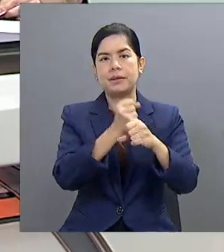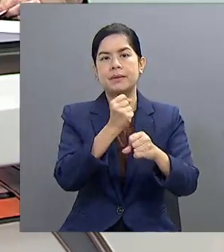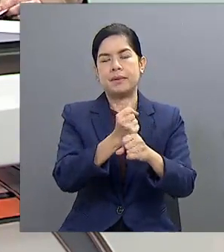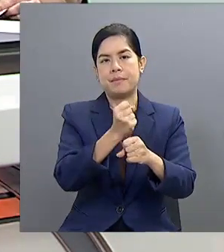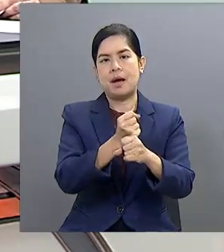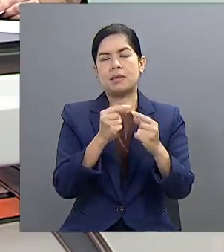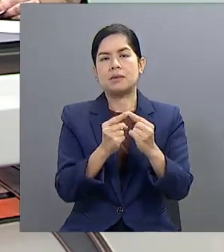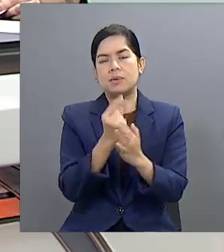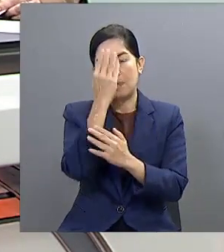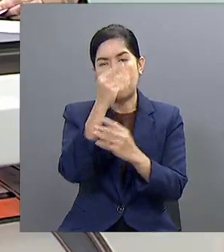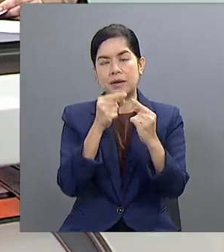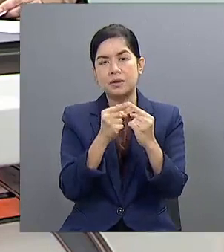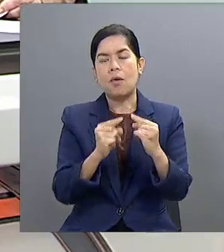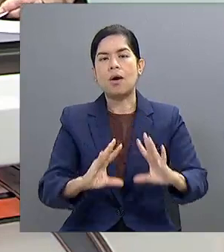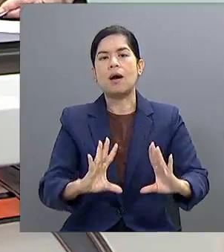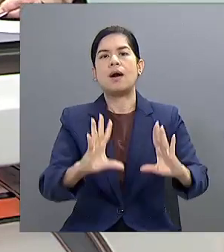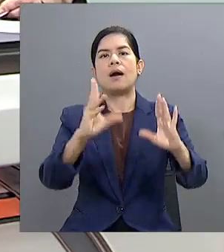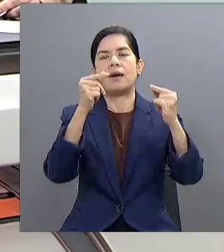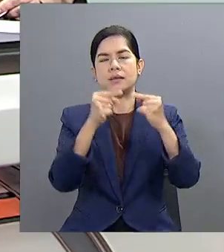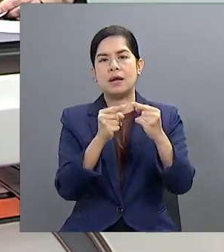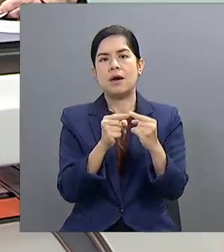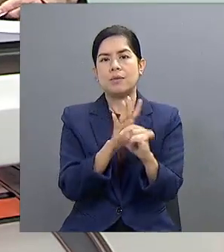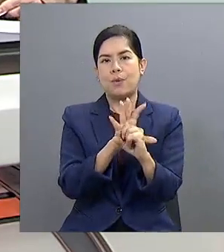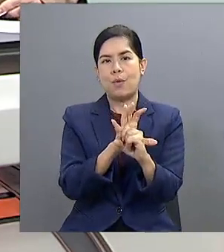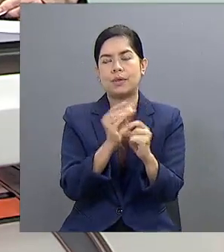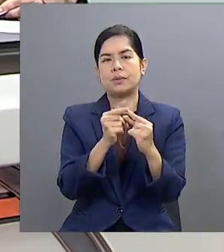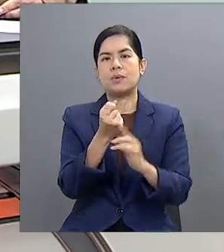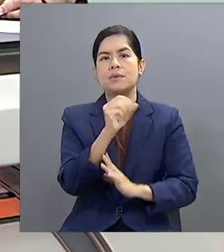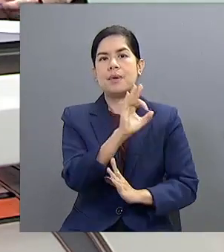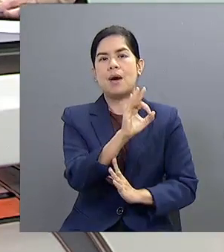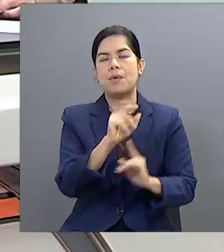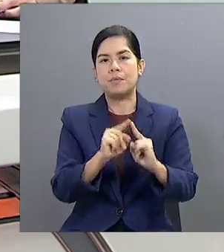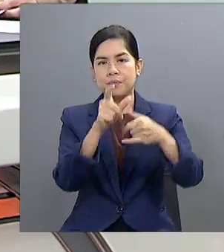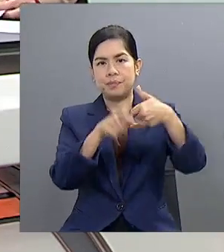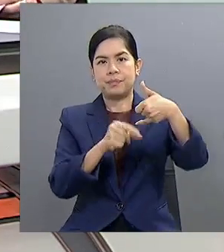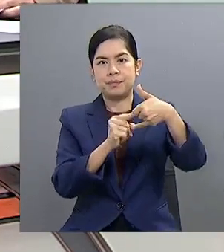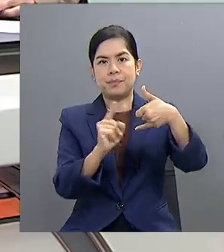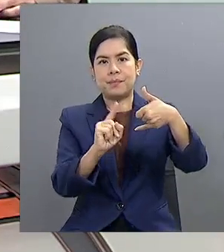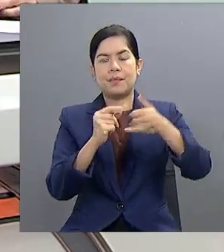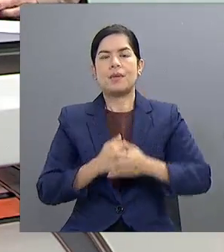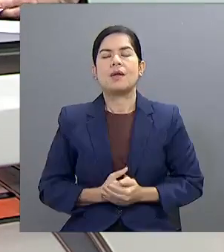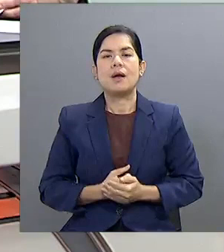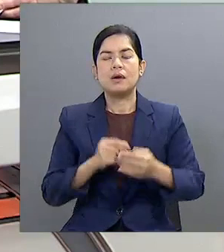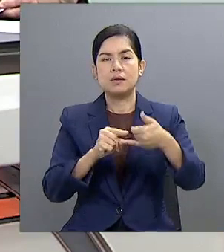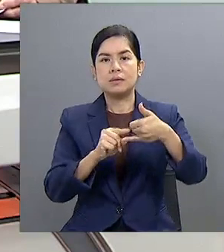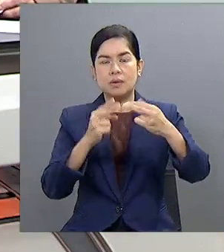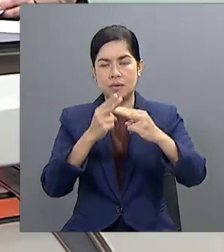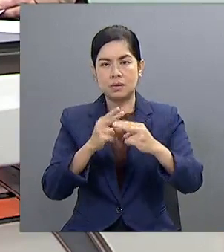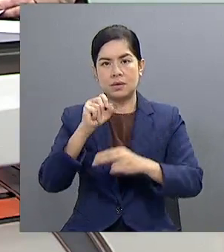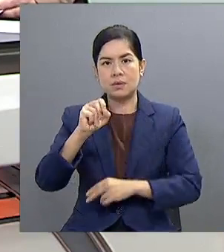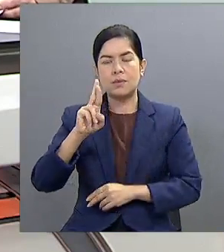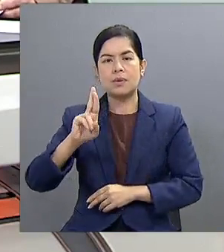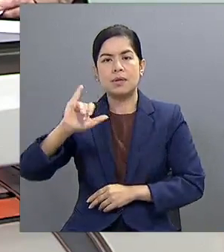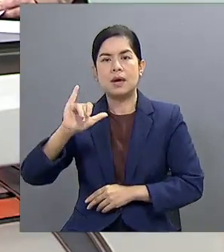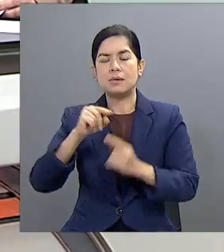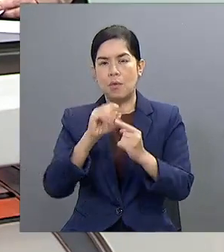หายจากการติดเชื้อเครดิต 19แต่สำหรับนายสุริยะจึงรุ่งเรืองกิจค่ะเพิ่งจะแจ้งมาว่าติดเชื้อแจ้งเมื่อวาน